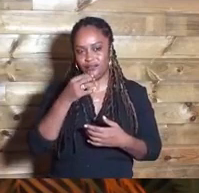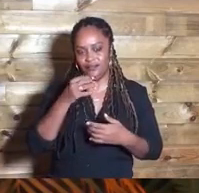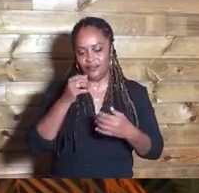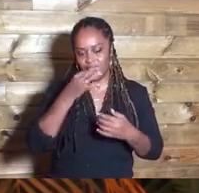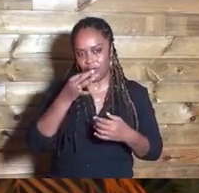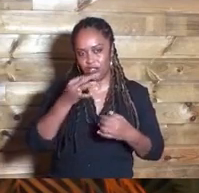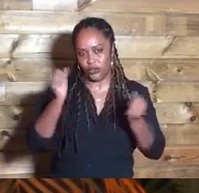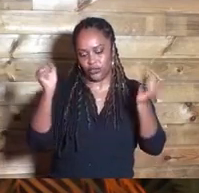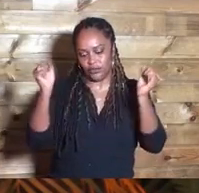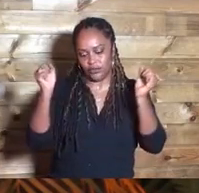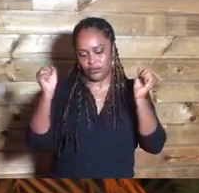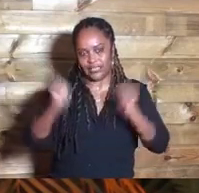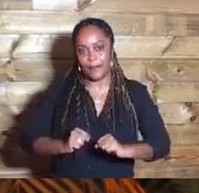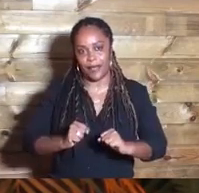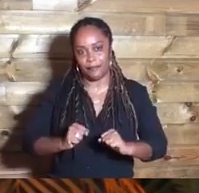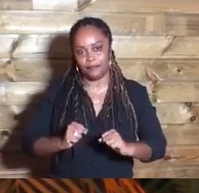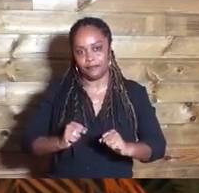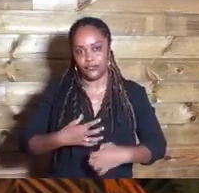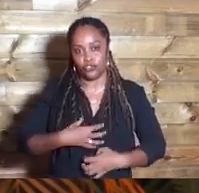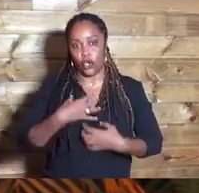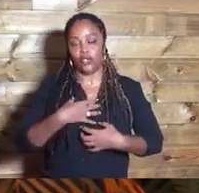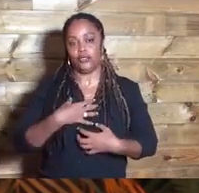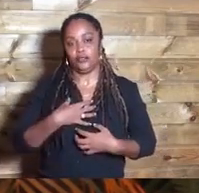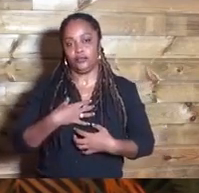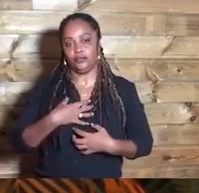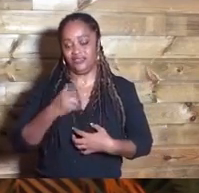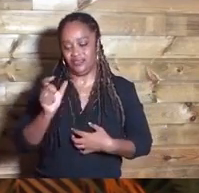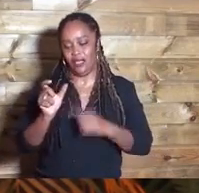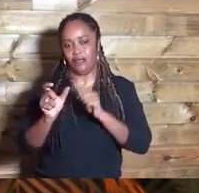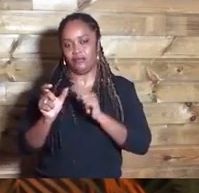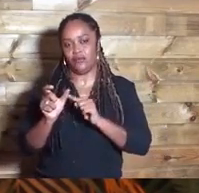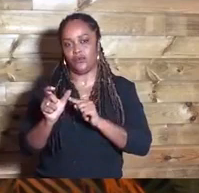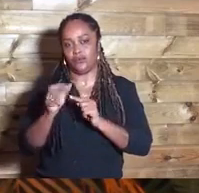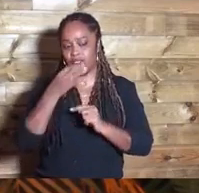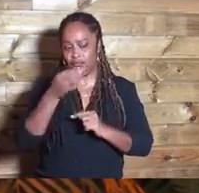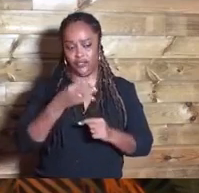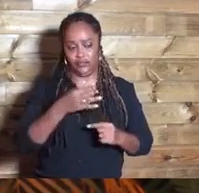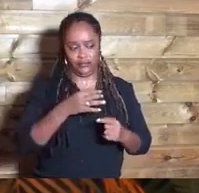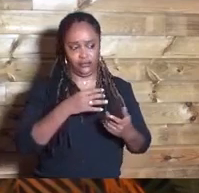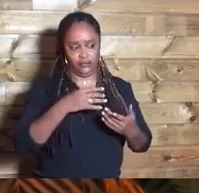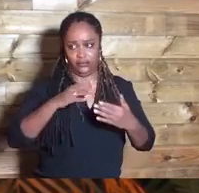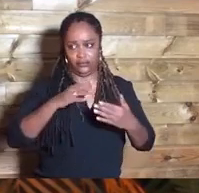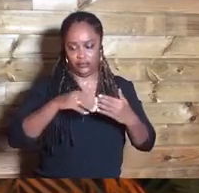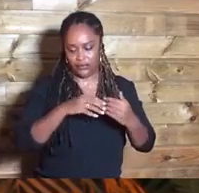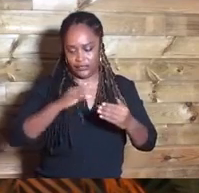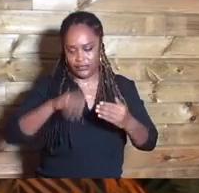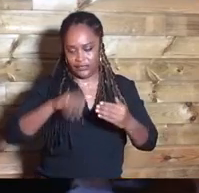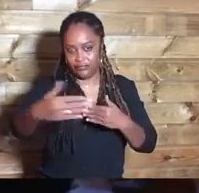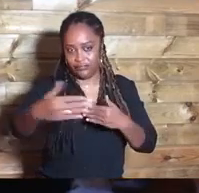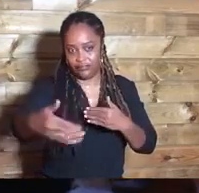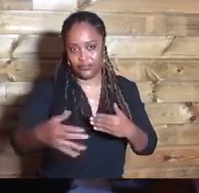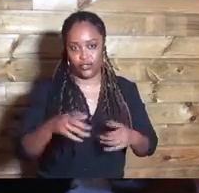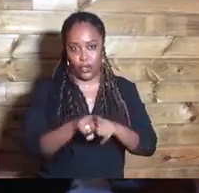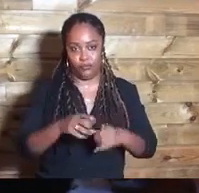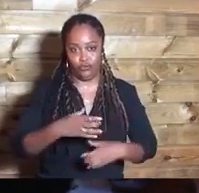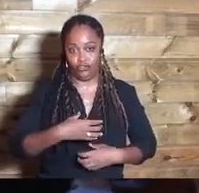capables d'affronter choc. Et c'est ça aussi pour nous comprendre, que nous n'avons ni choc à affronter, quel que soit. L'est-il, il est en nous là, nous n'avons des chocs à affronter parce que nous